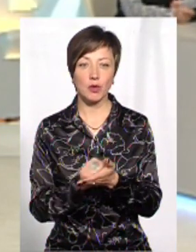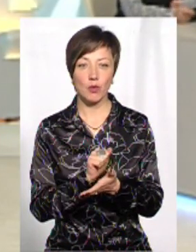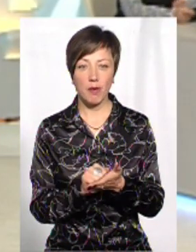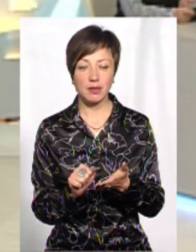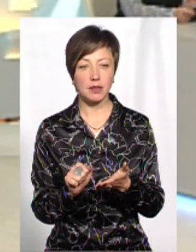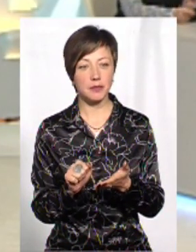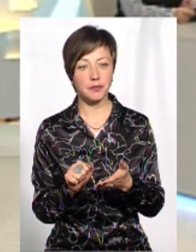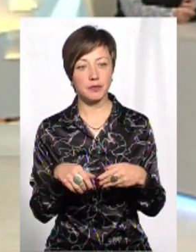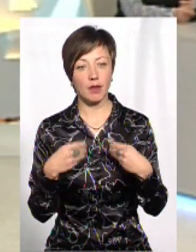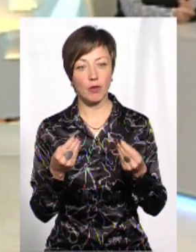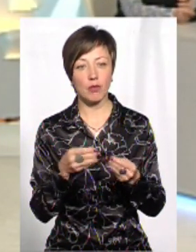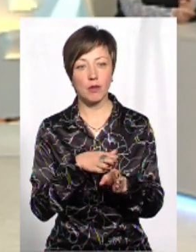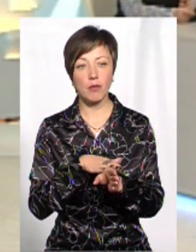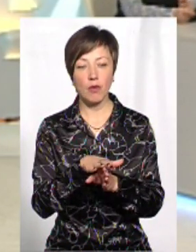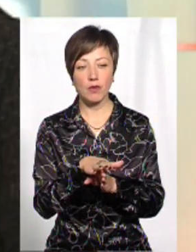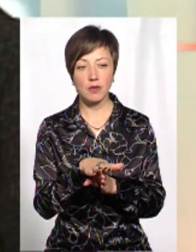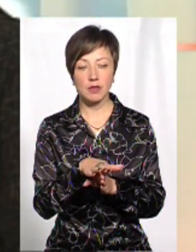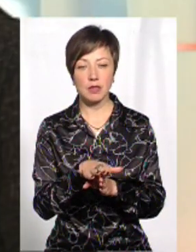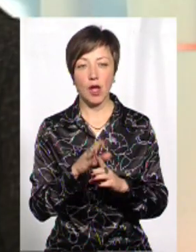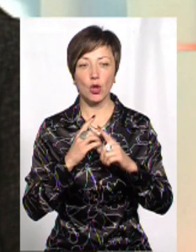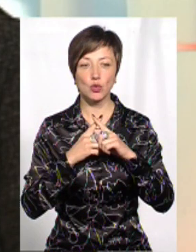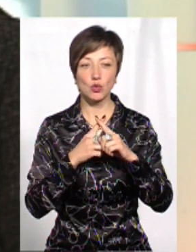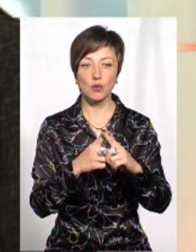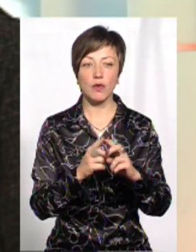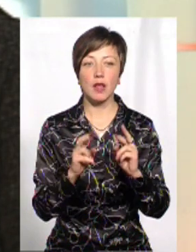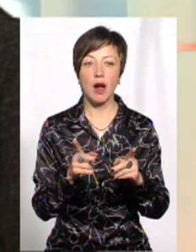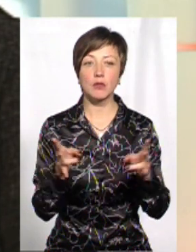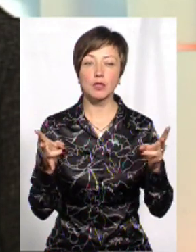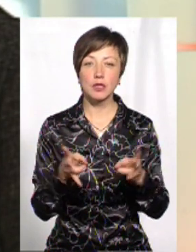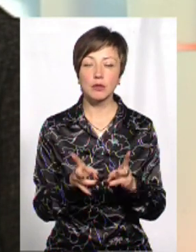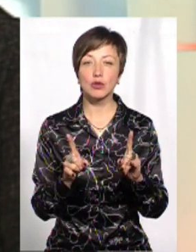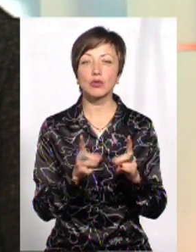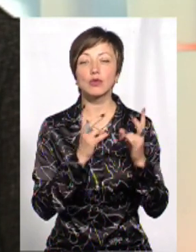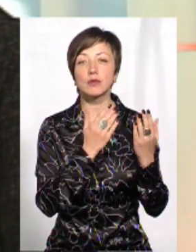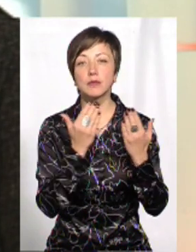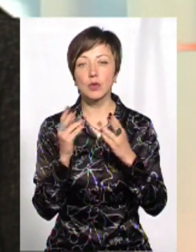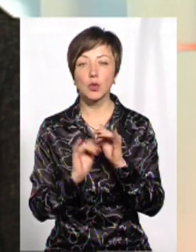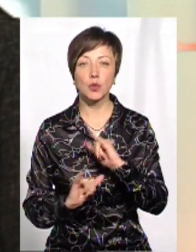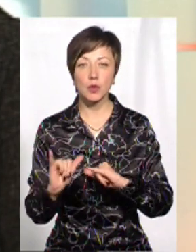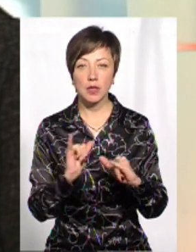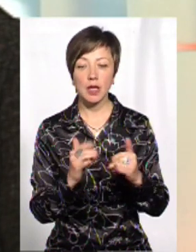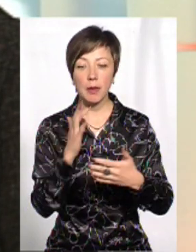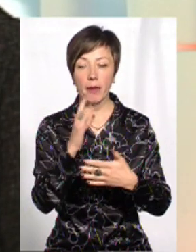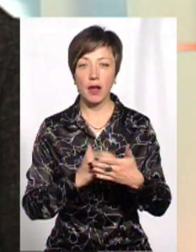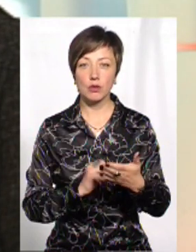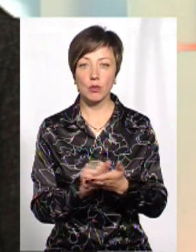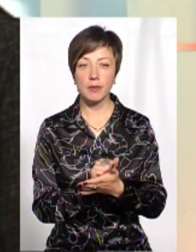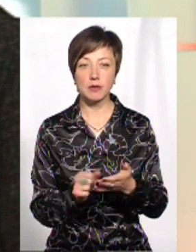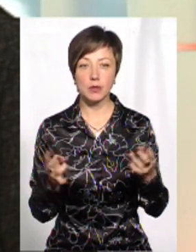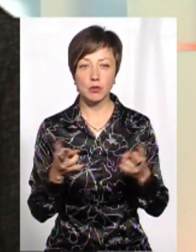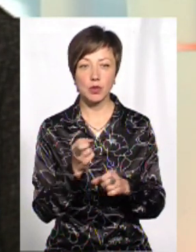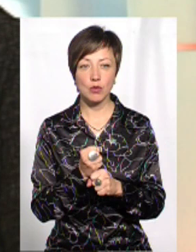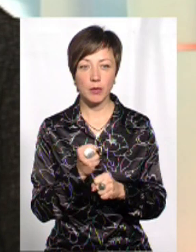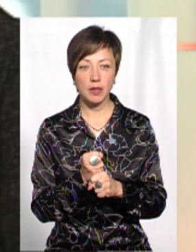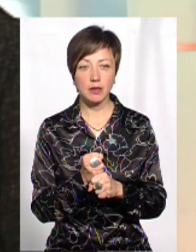документи, надамо повністю весь супровід, як потрібно, що потрібно, до кого звернутися, який пакет документів потрібно